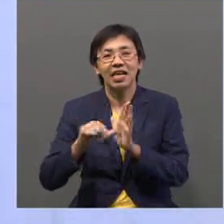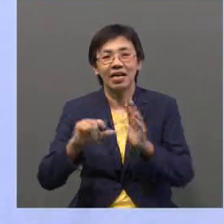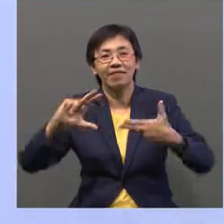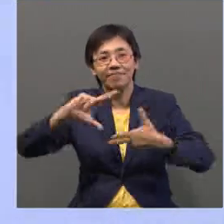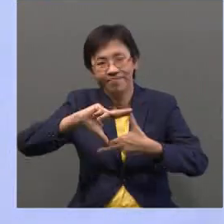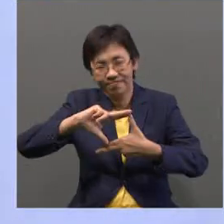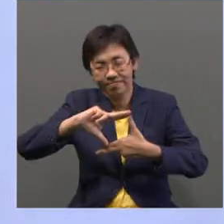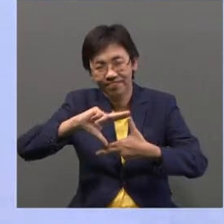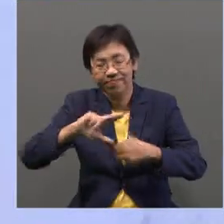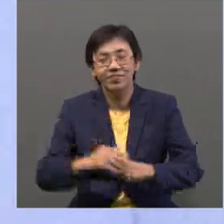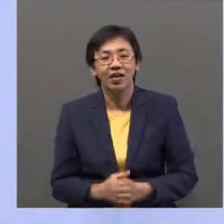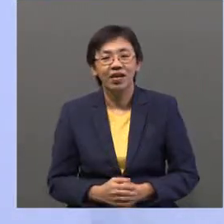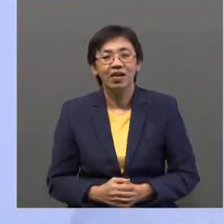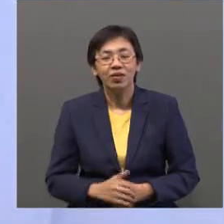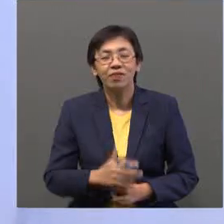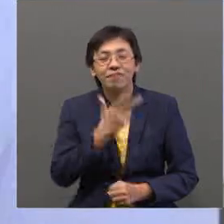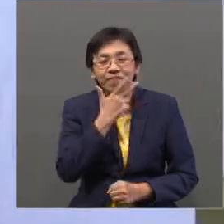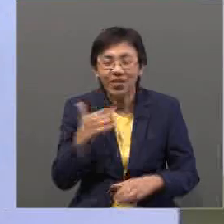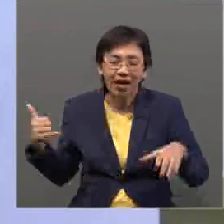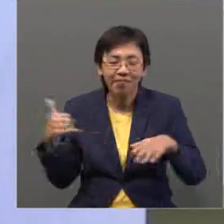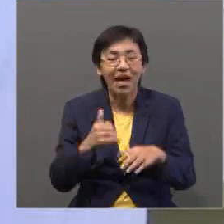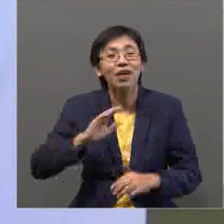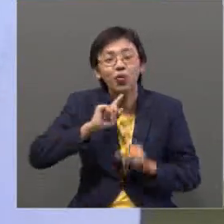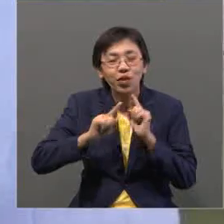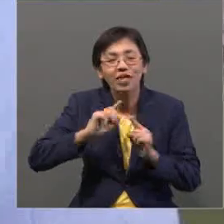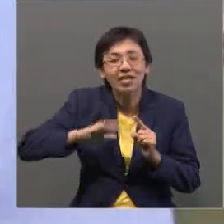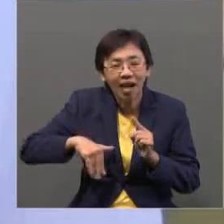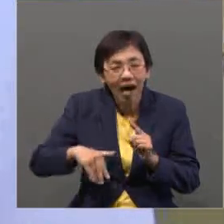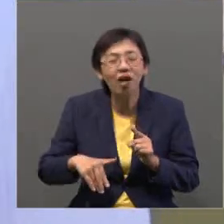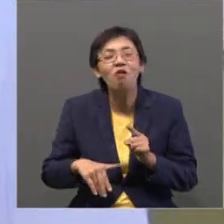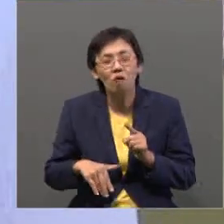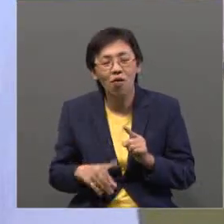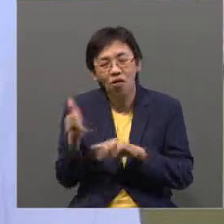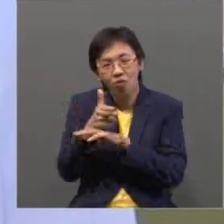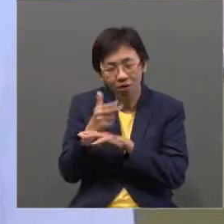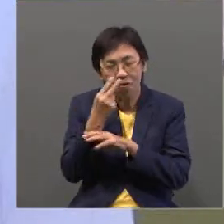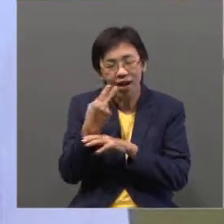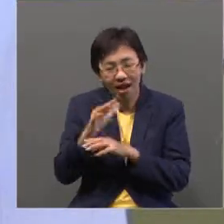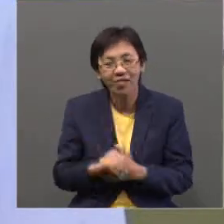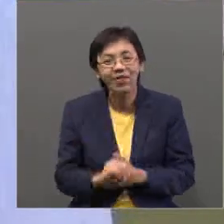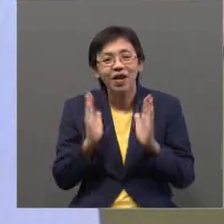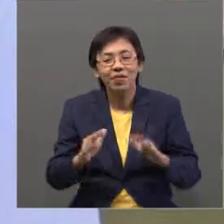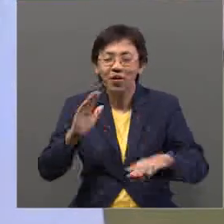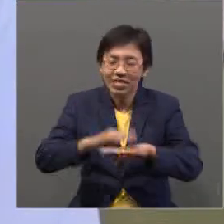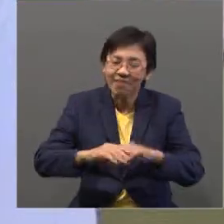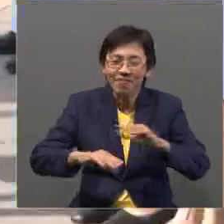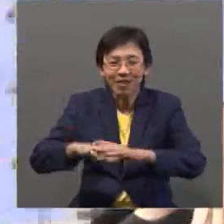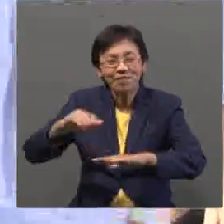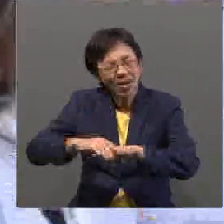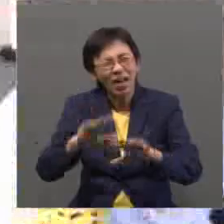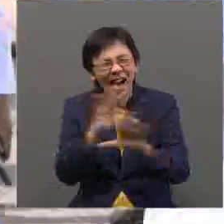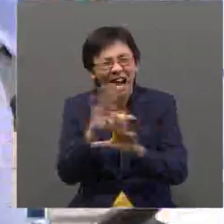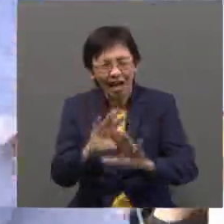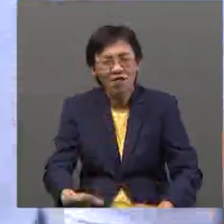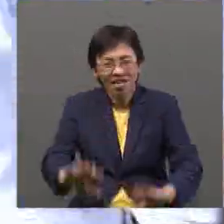พลังประชารัฐแล้วคุณตามมาจอยทีหลังนะฮะแล้วภาพอย่างตอนก่อนหน้านี้เขาต่างคนต่างก็ยื่นมือประสานกันเหมือนจะบูม